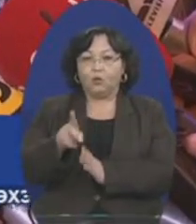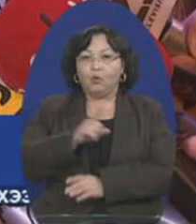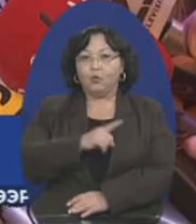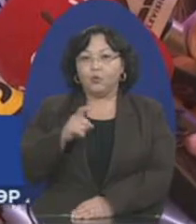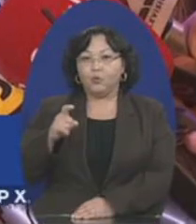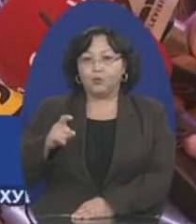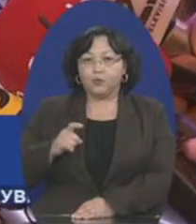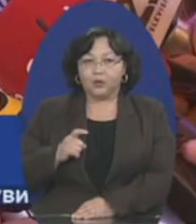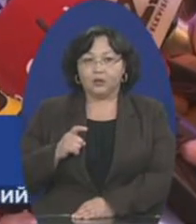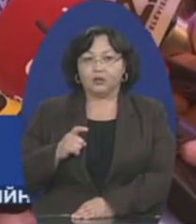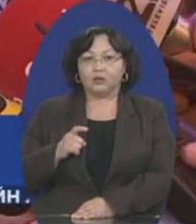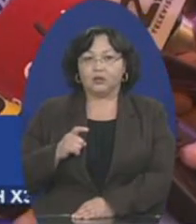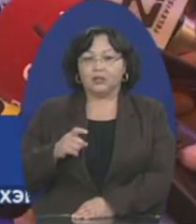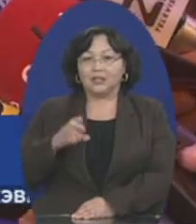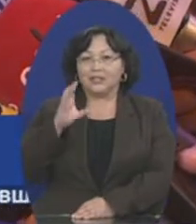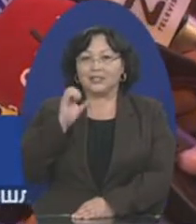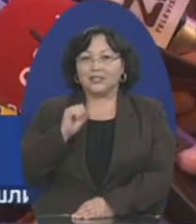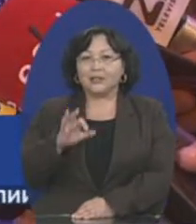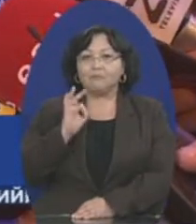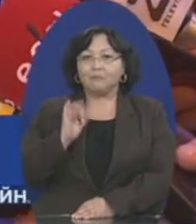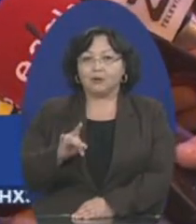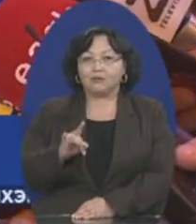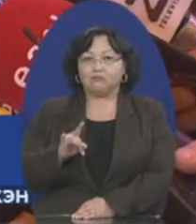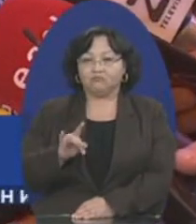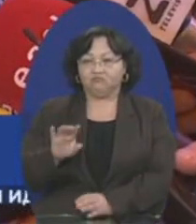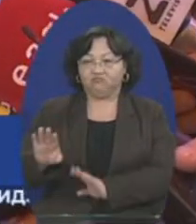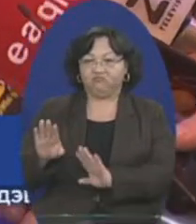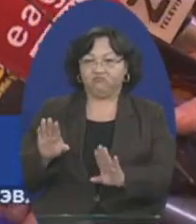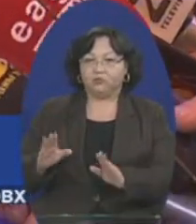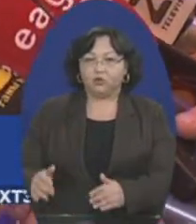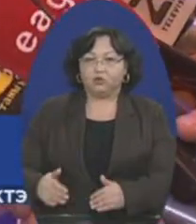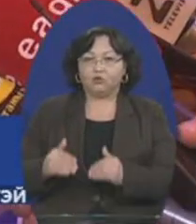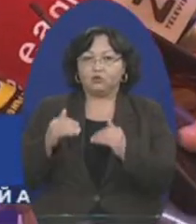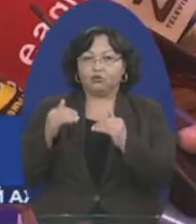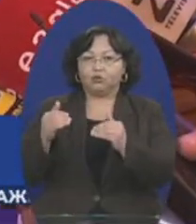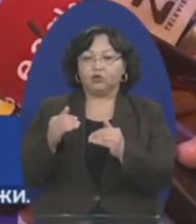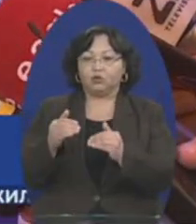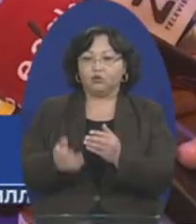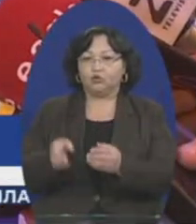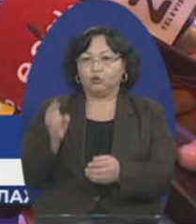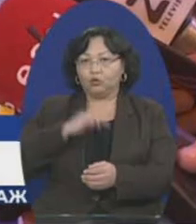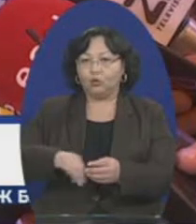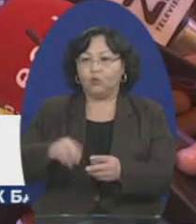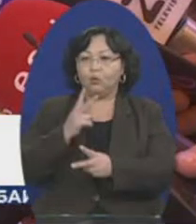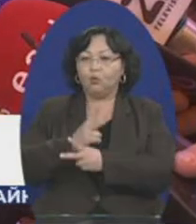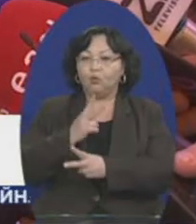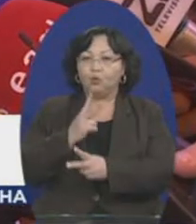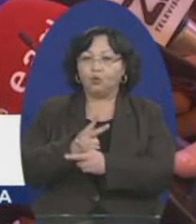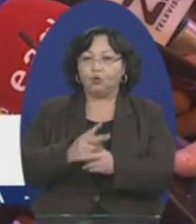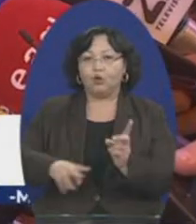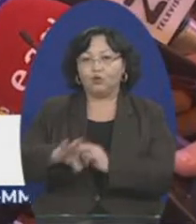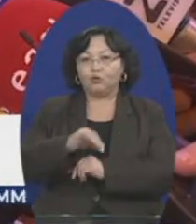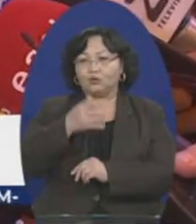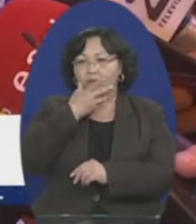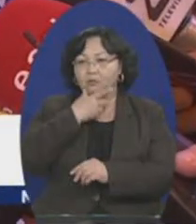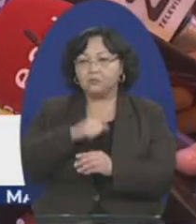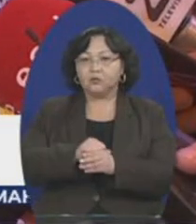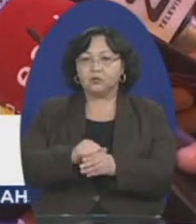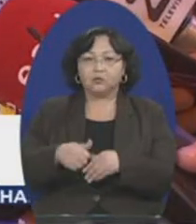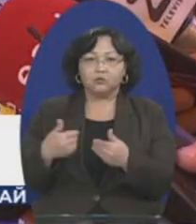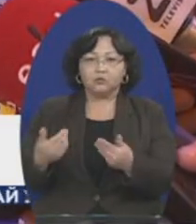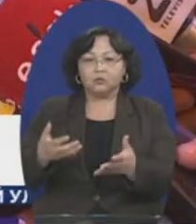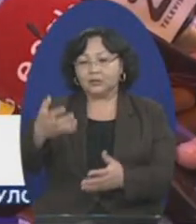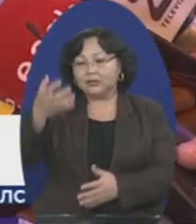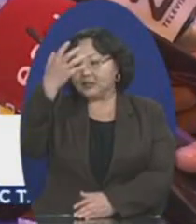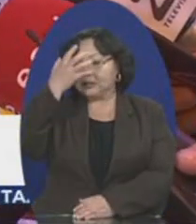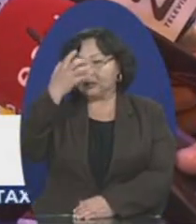хувийн салбар сектор хөгжих төр эрх зүйн таатай орчныг бүрдүүлэх засгийн газрын болон